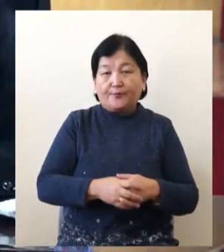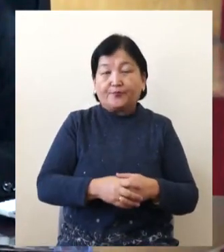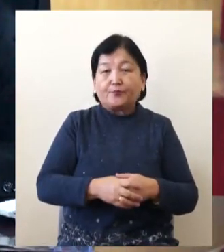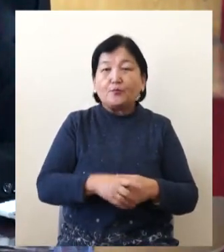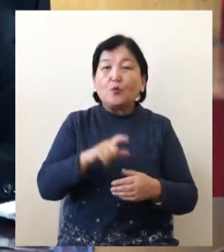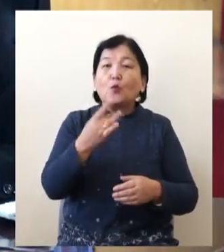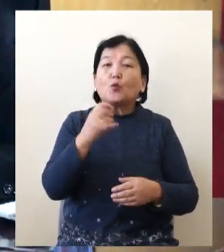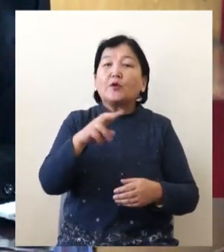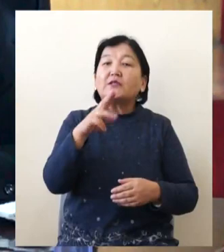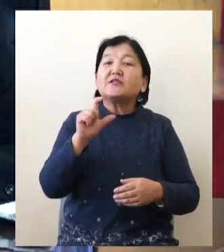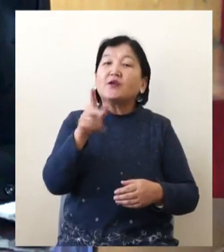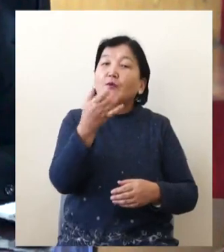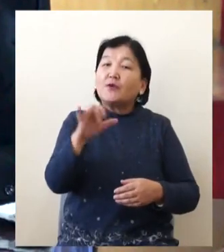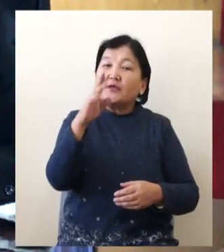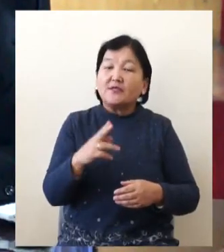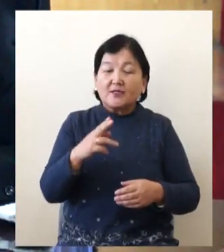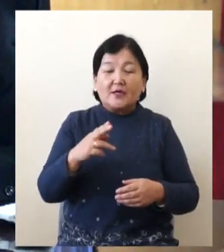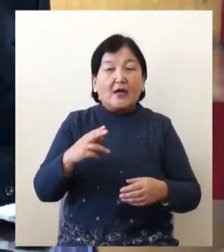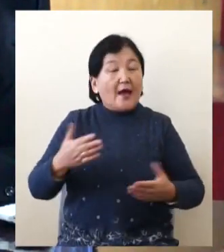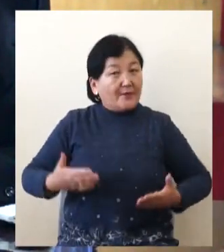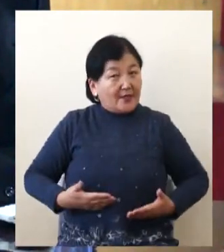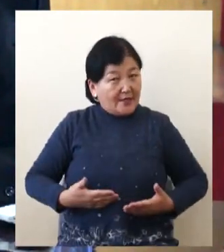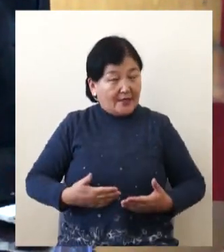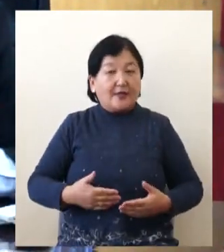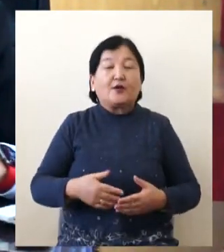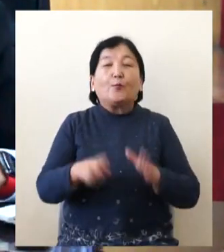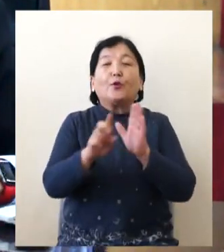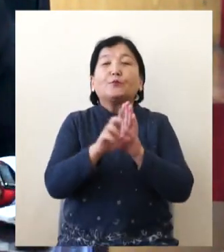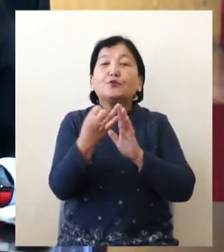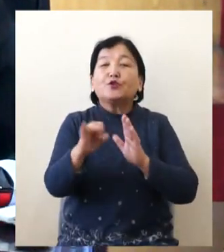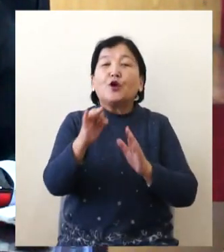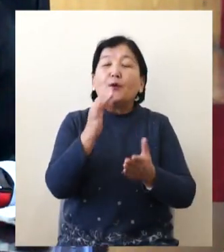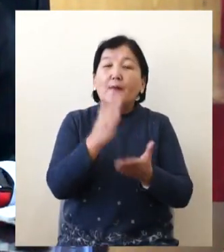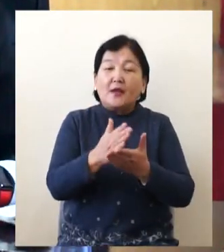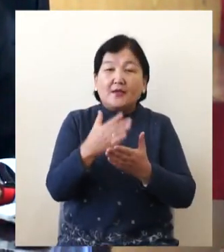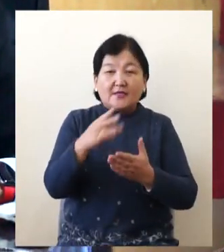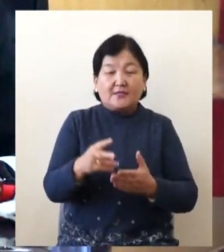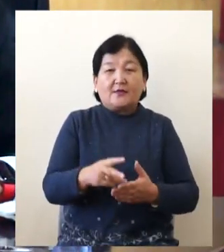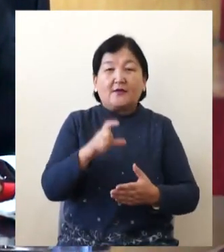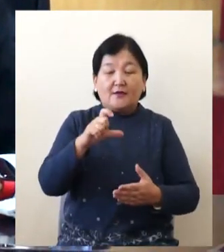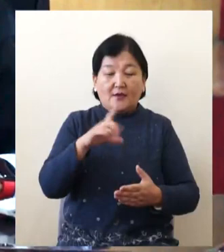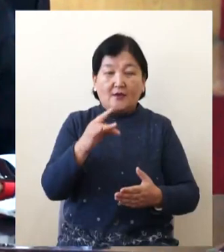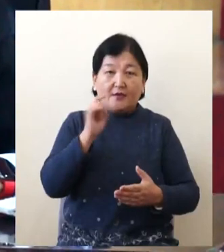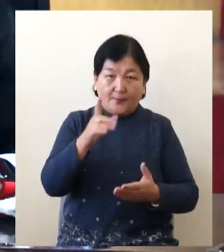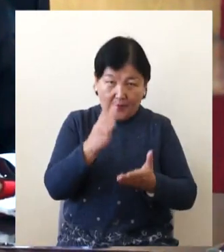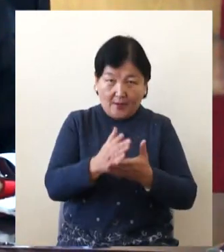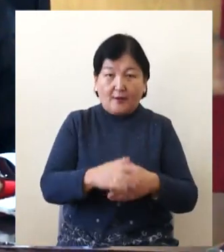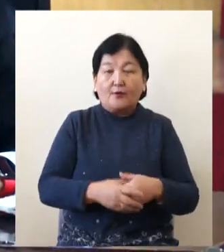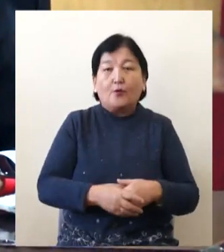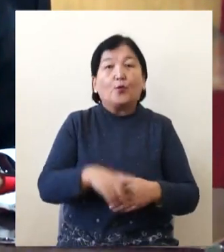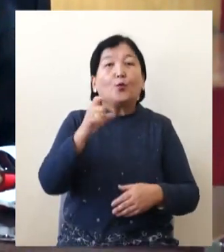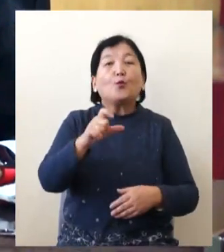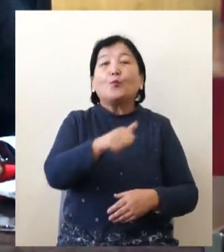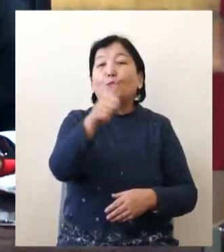хүрэлцэх үед амжиргаатай байх эрх. Энэ бас хоёр залттай. Нэгдүгээр хүн